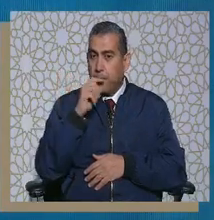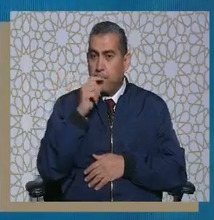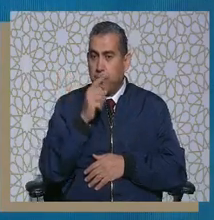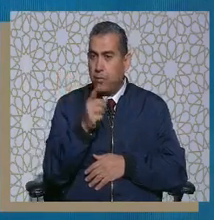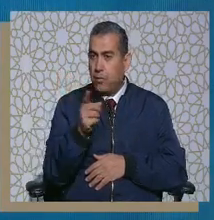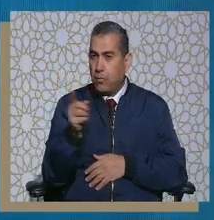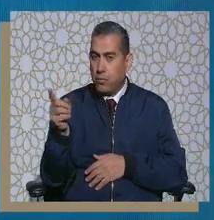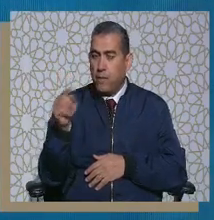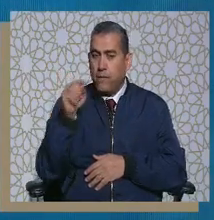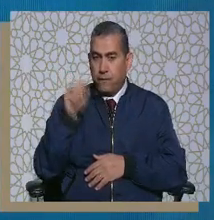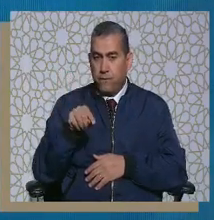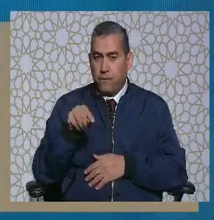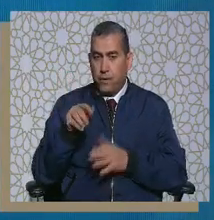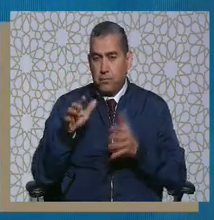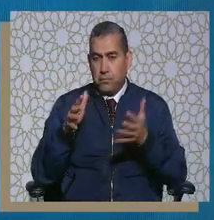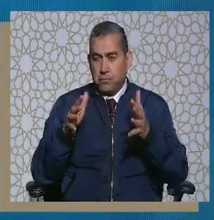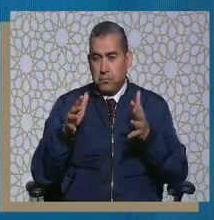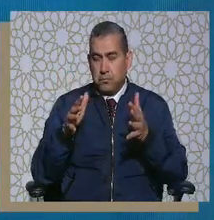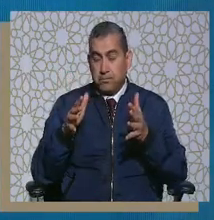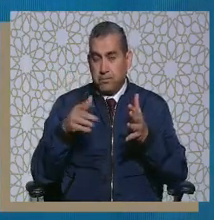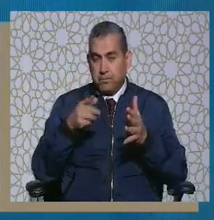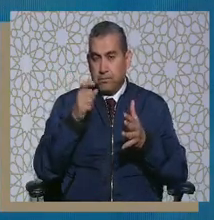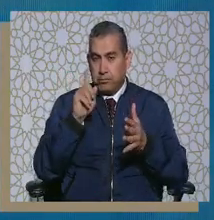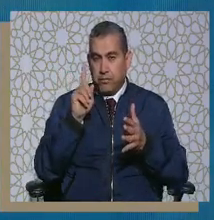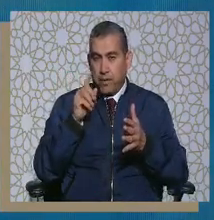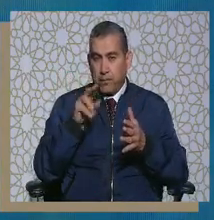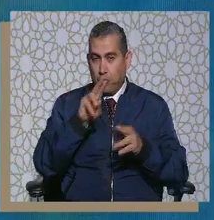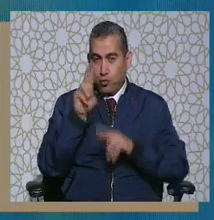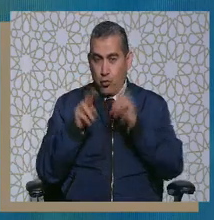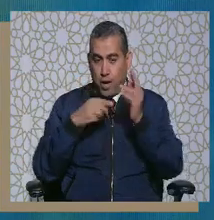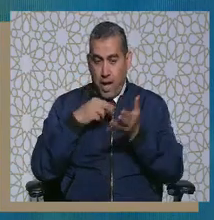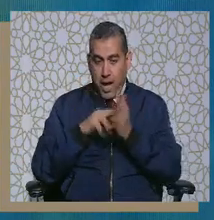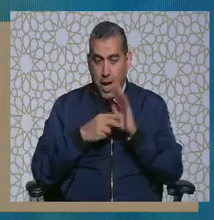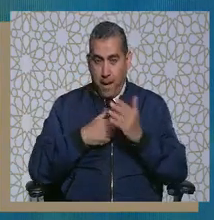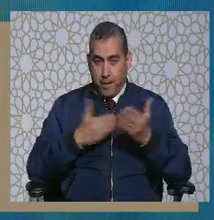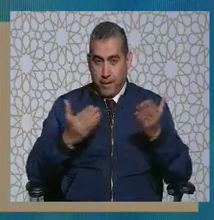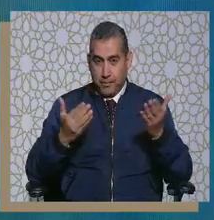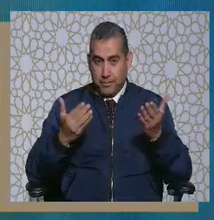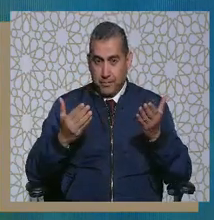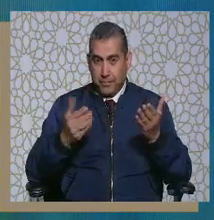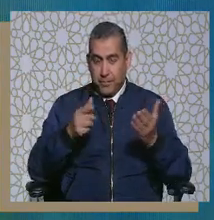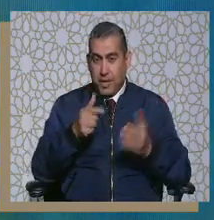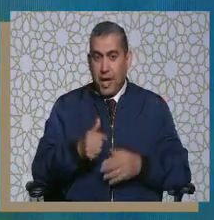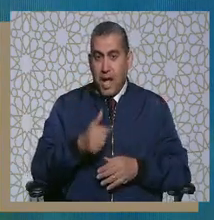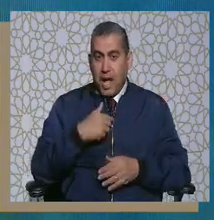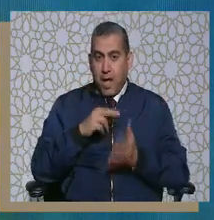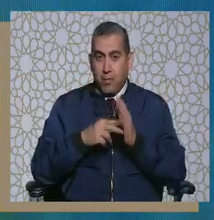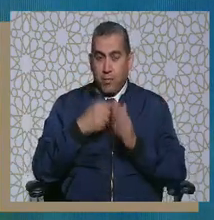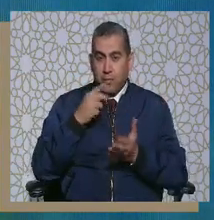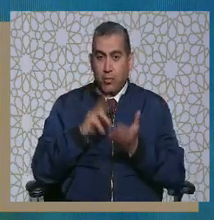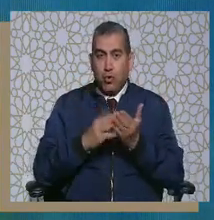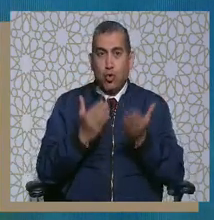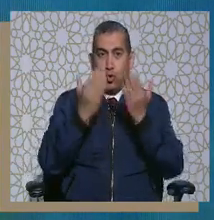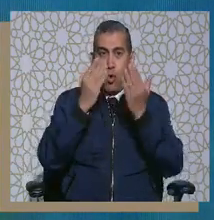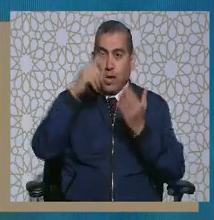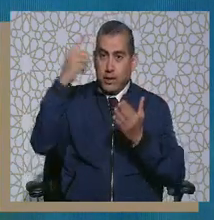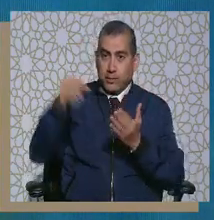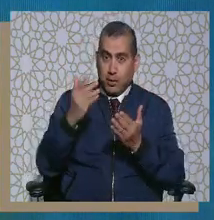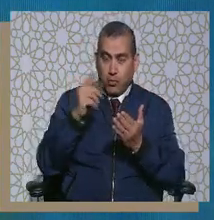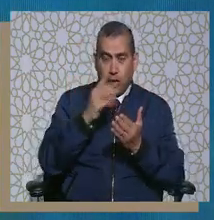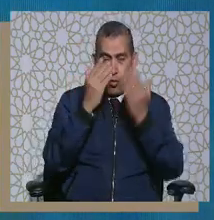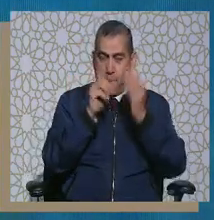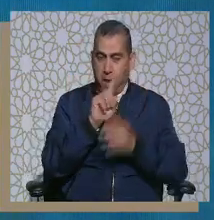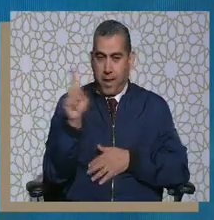يبقى في حاجه مش فاهمها فانت لو بتساليني اعمل ايه يعني انت سالتيني لو بدعي عليهم لا ما تدعيش عليهم